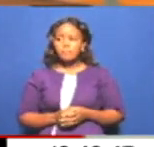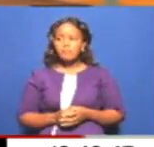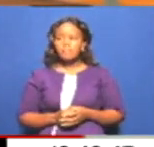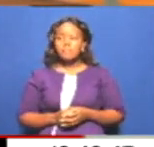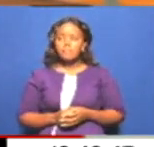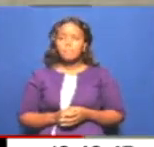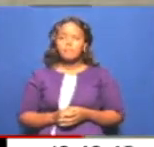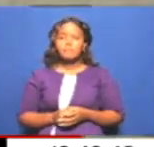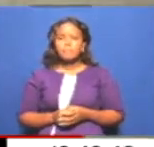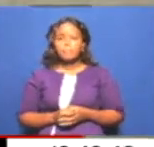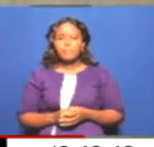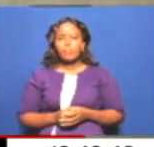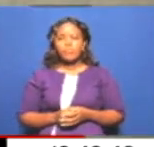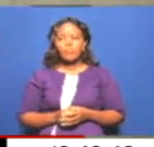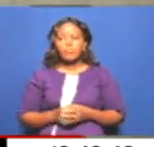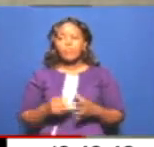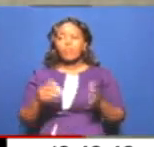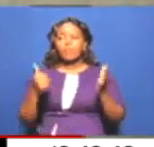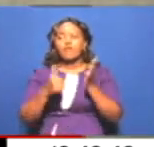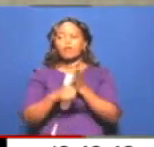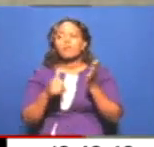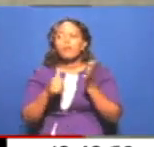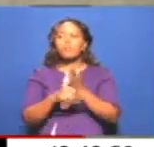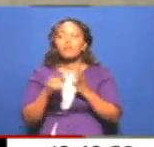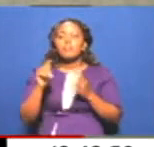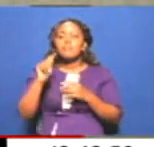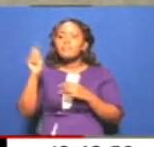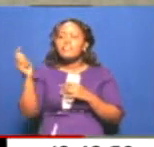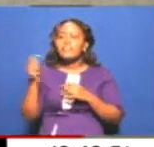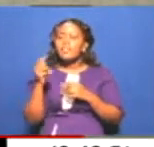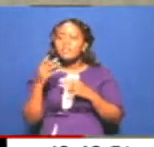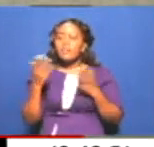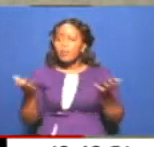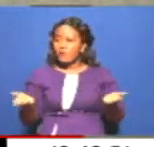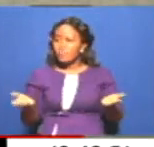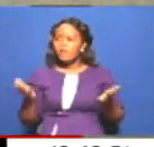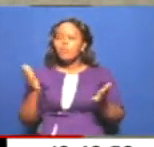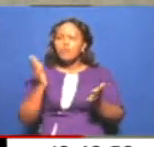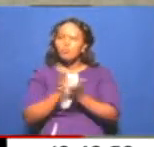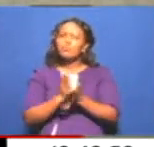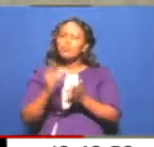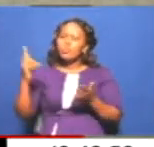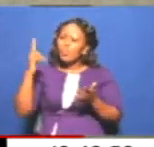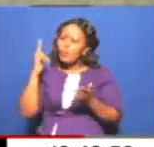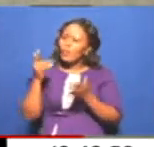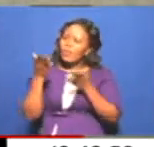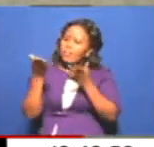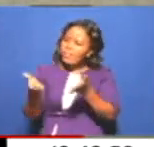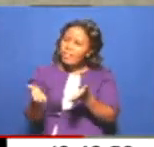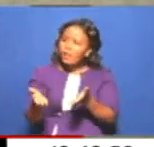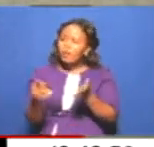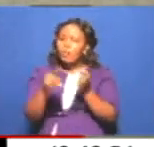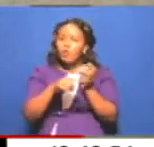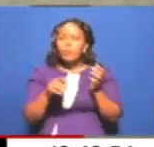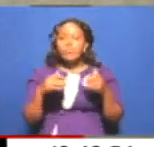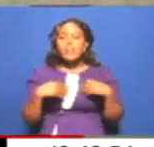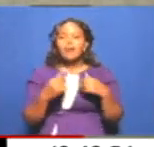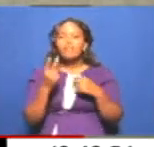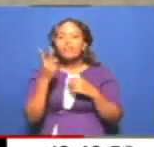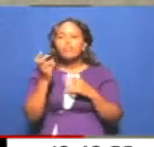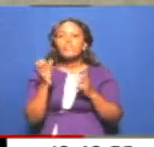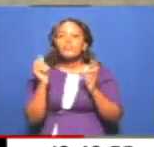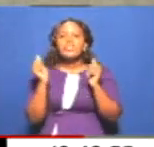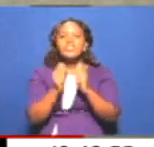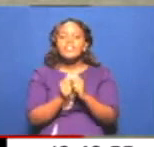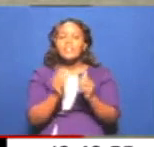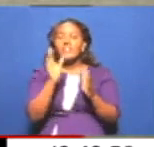Shida tu ambayo yuko Kenya ni kwa sababu ni kwamba tuko na sheria already, tuko na 2010 constitution ambayo hata